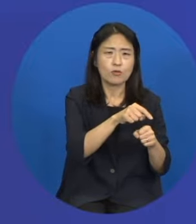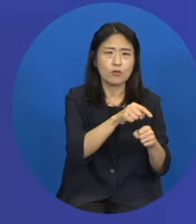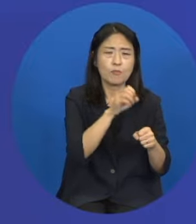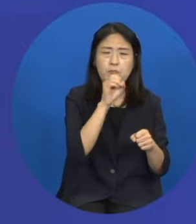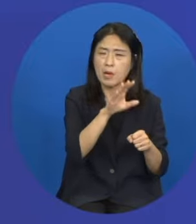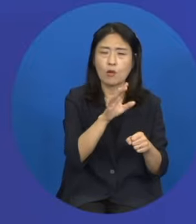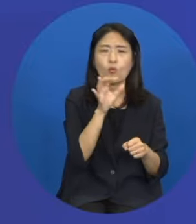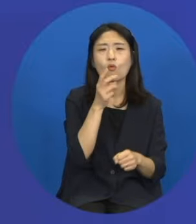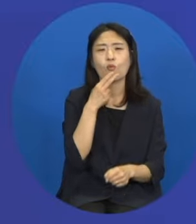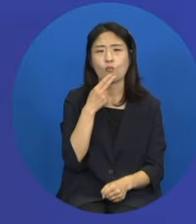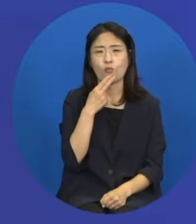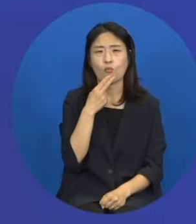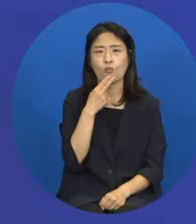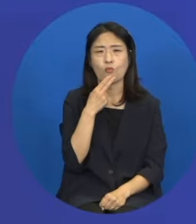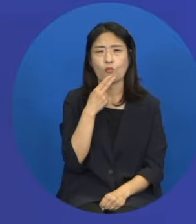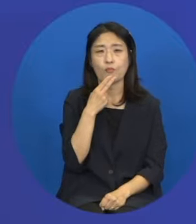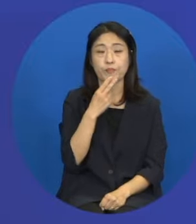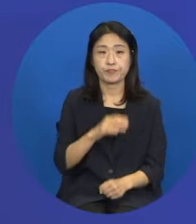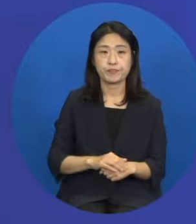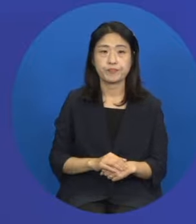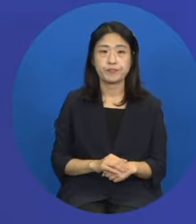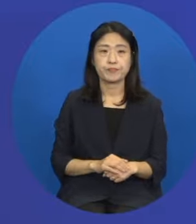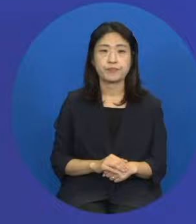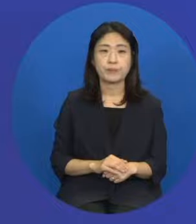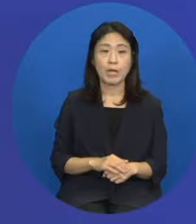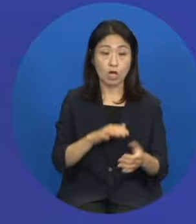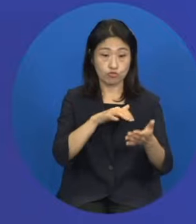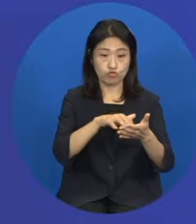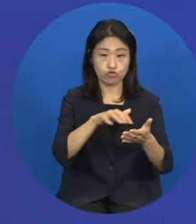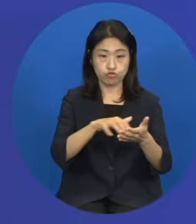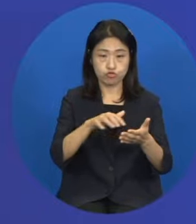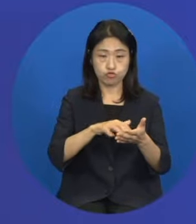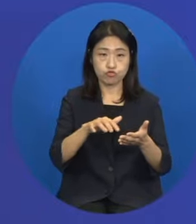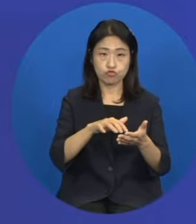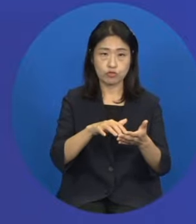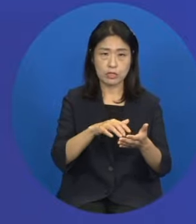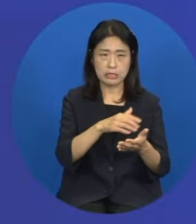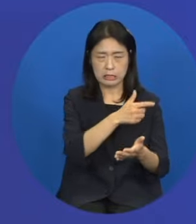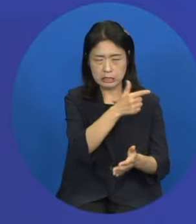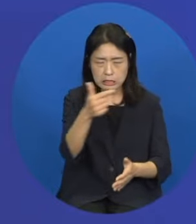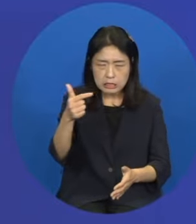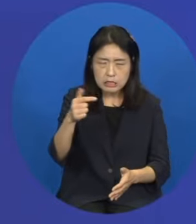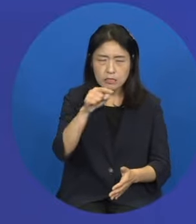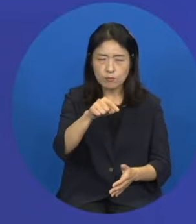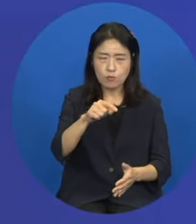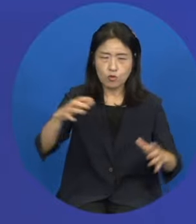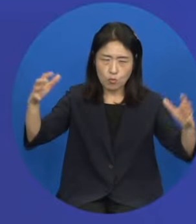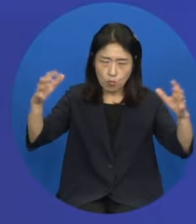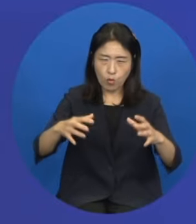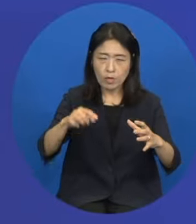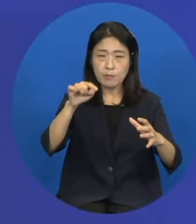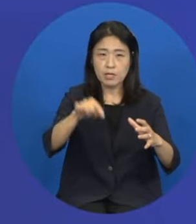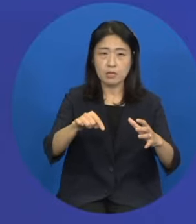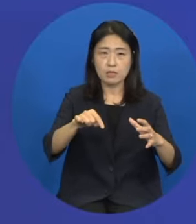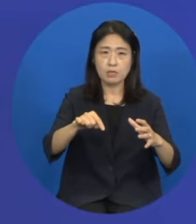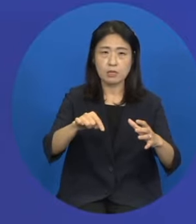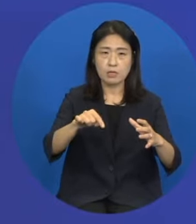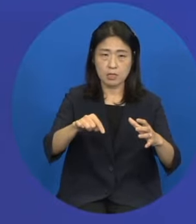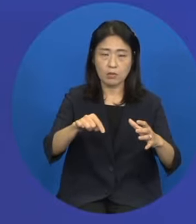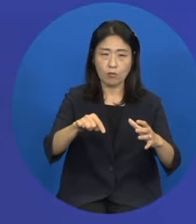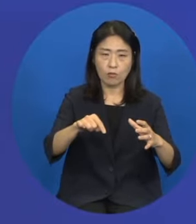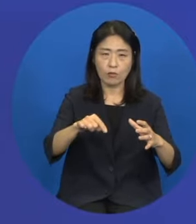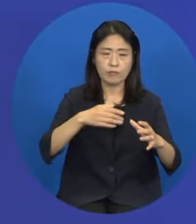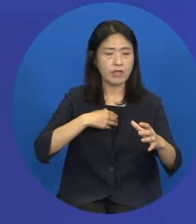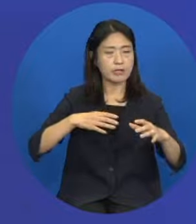하지만 이것이 우리의 규모가, 숫자가 자랑이 되고 의지가 되어서 하나님보다 더 의지하게 되는